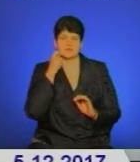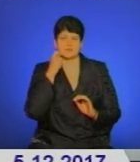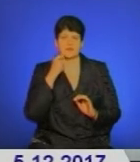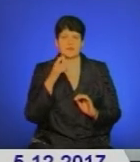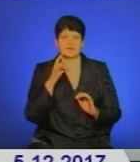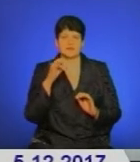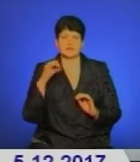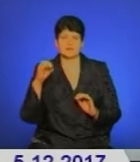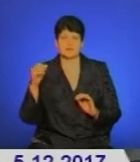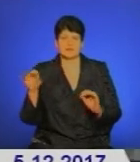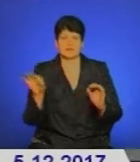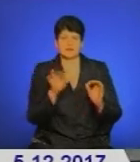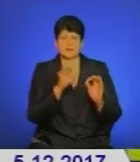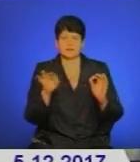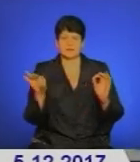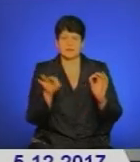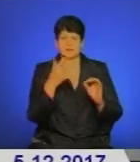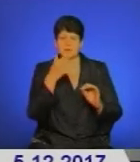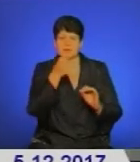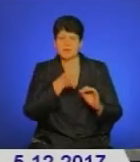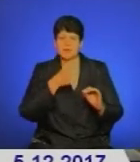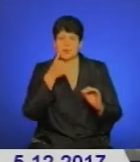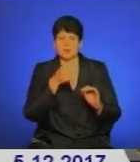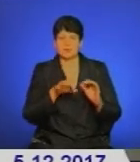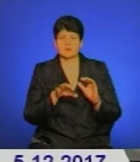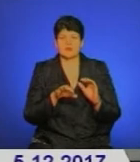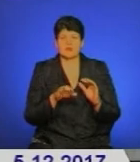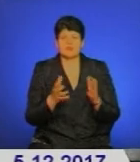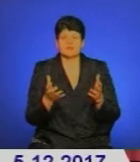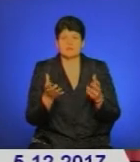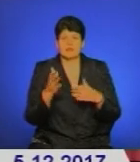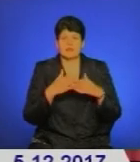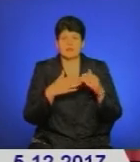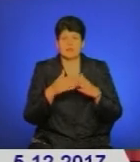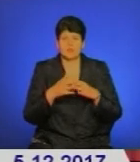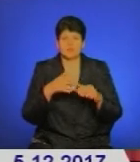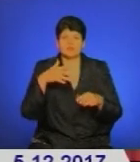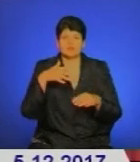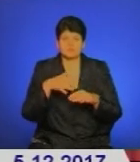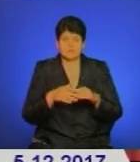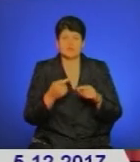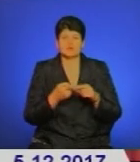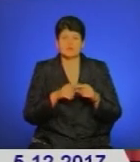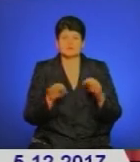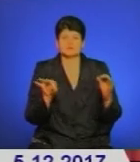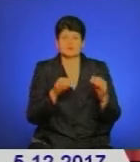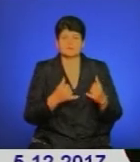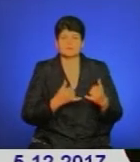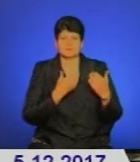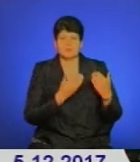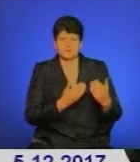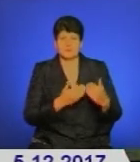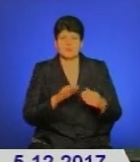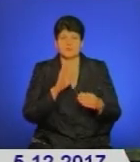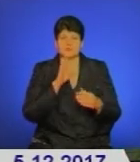Христина грає на скрипці 5 років. Каже, скрипку обрала випадково, але як тільки взяла її в руки, зрозуміла, що це інструмент для неї. Участь у конкурсі